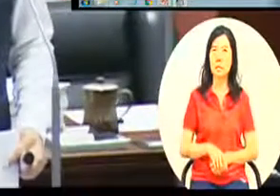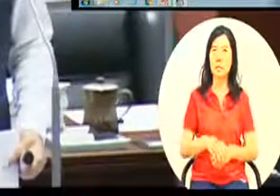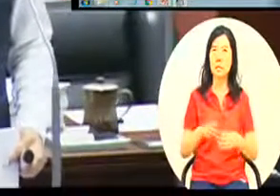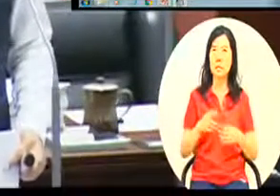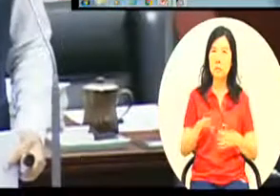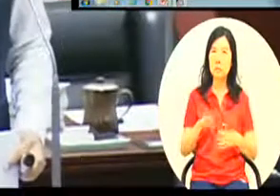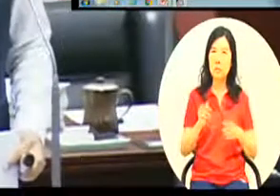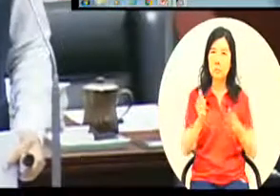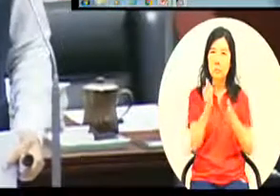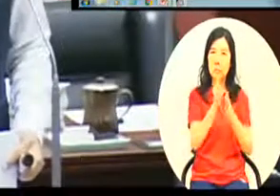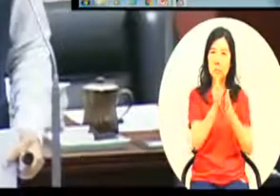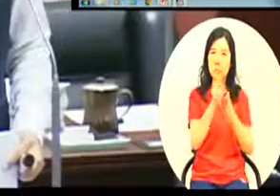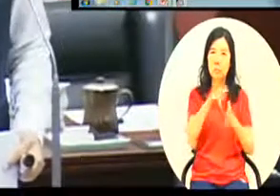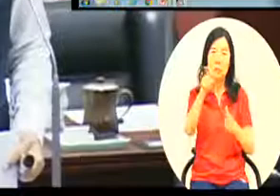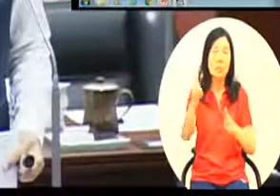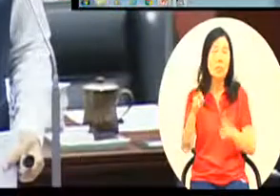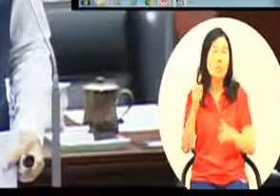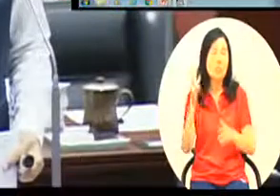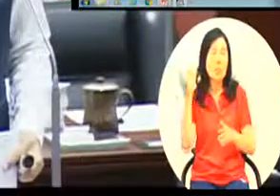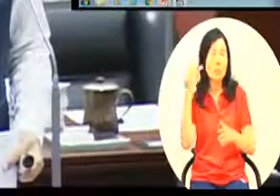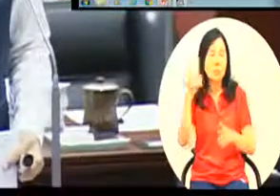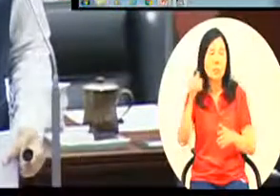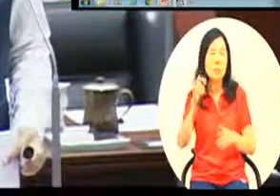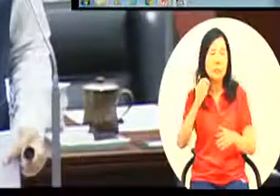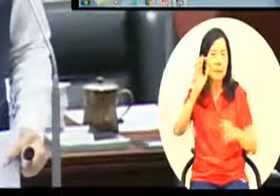车上的乘客也听得出来你在摔板子。